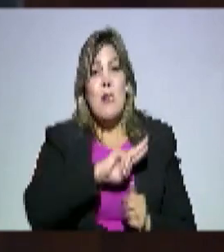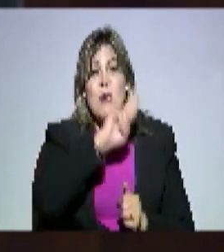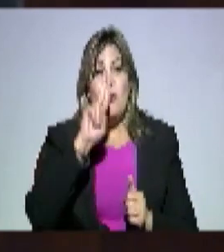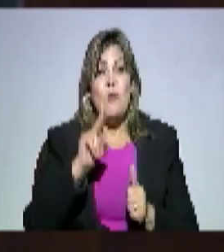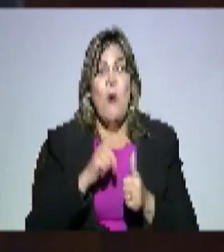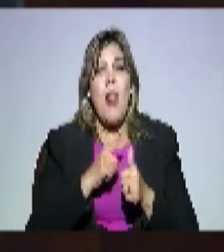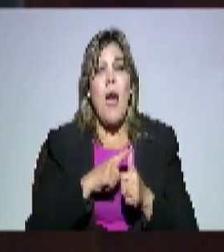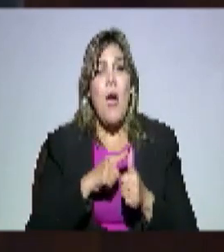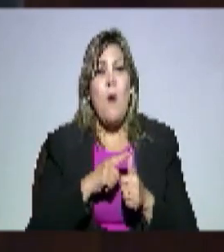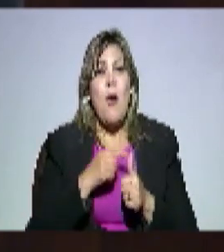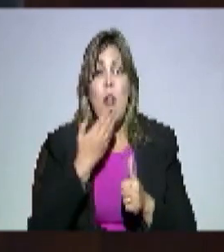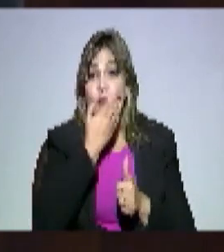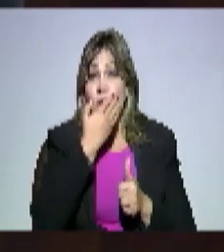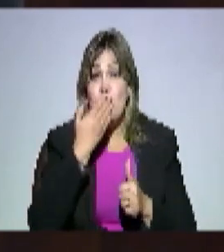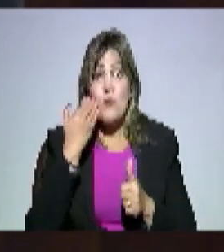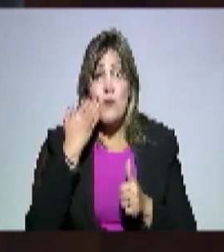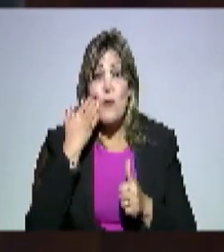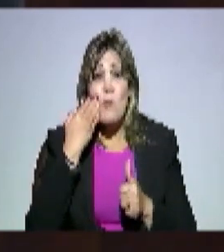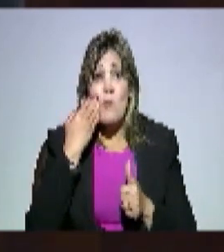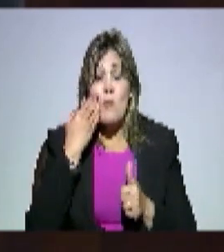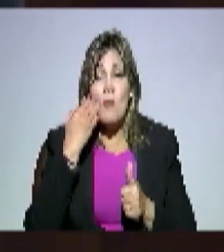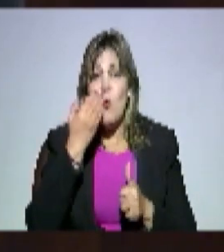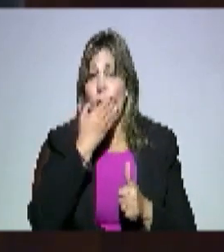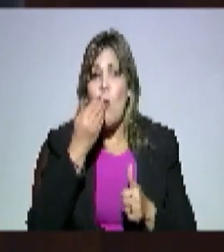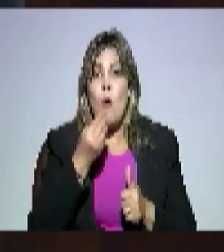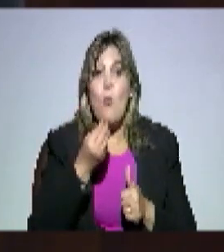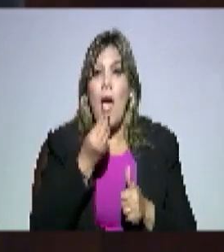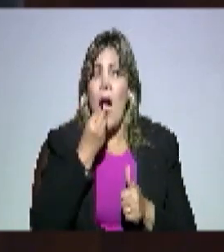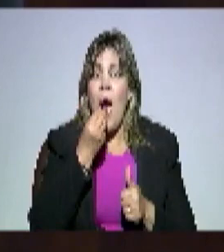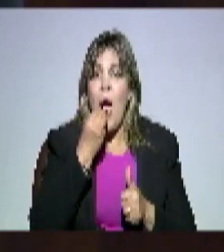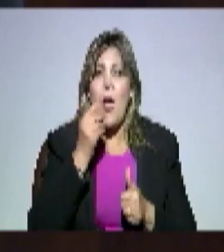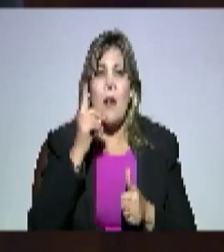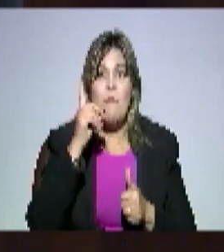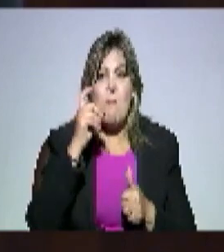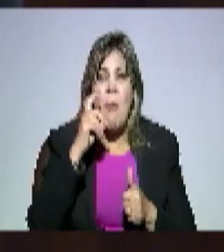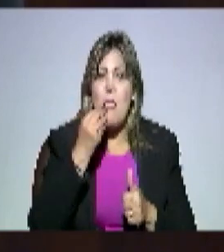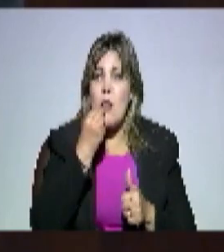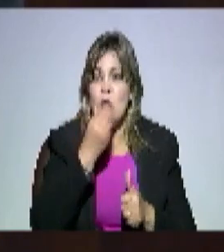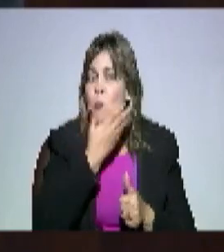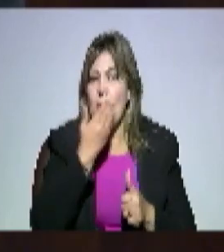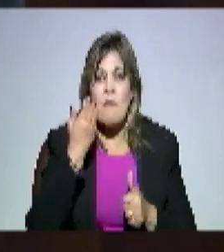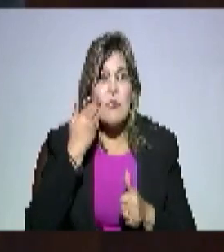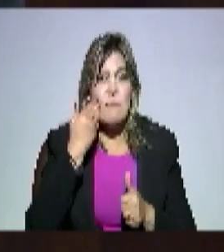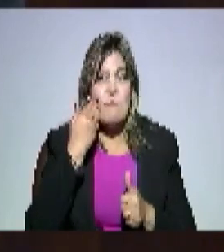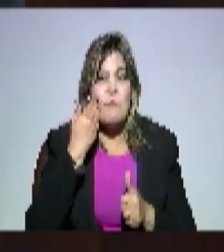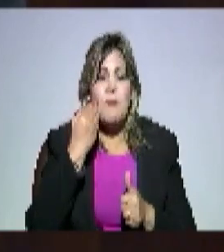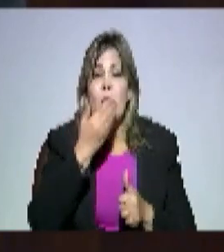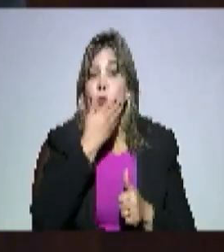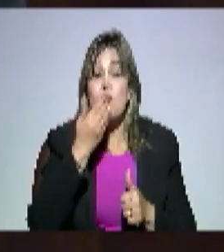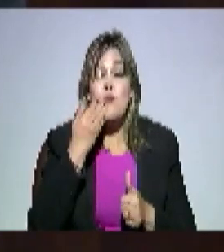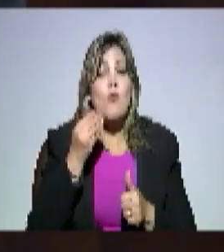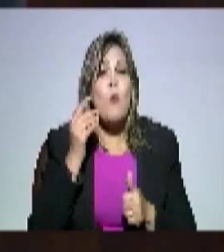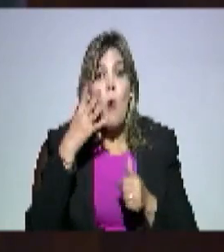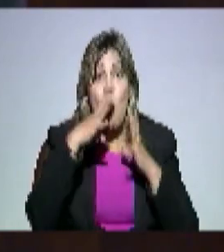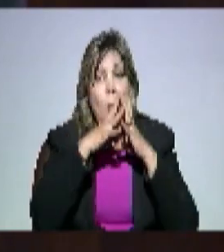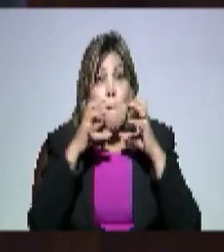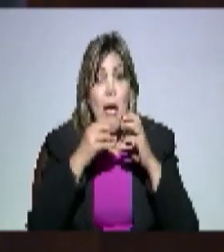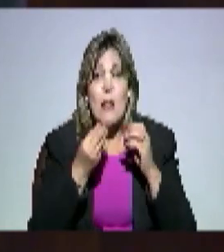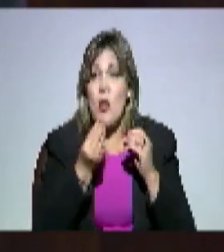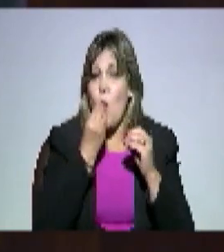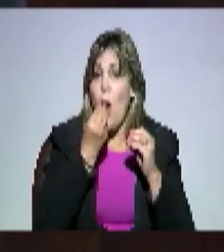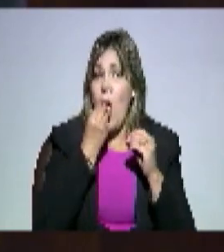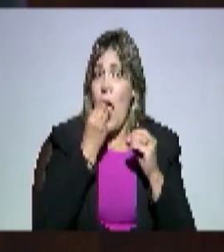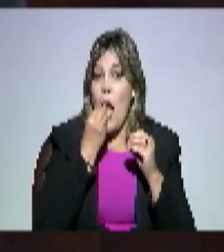الاولاني طبعا الصوم الانقطاع الصوم الصوم في اصله هو امتناع عن الطعام